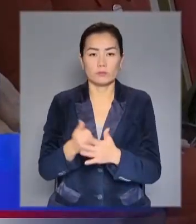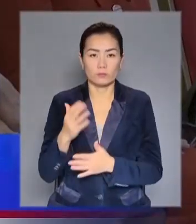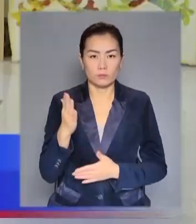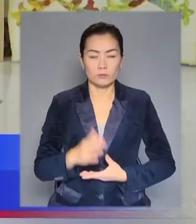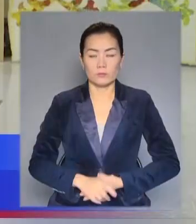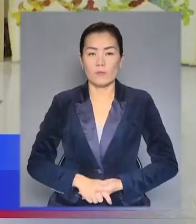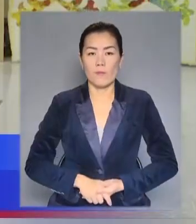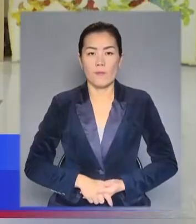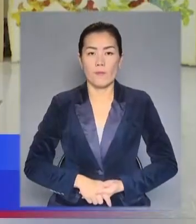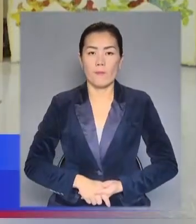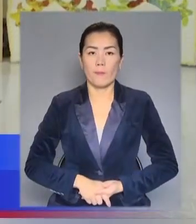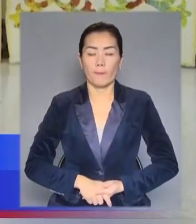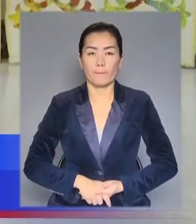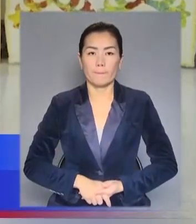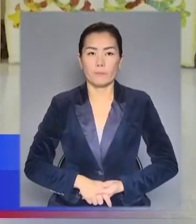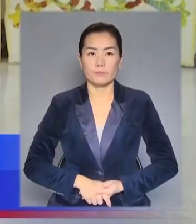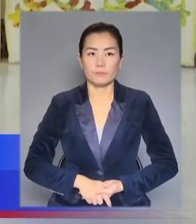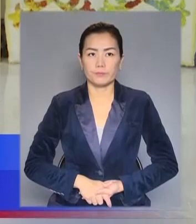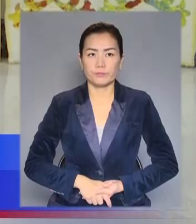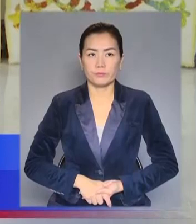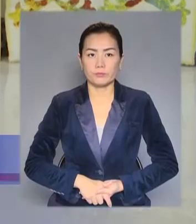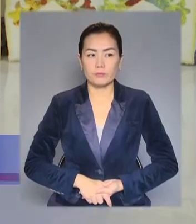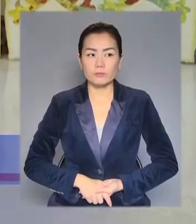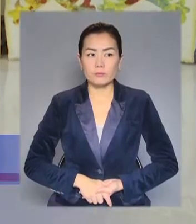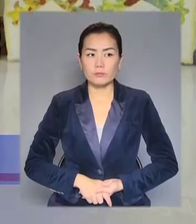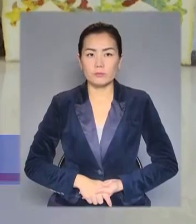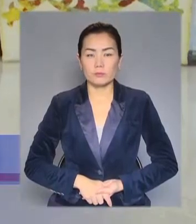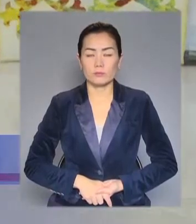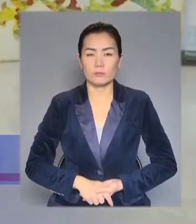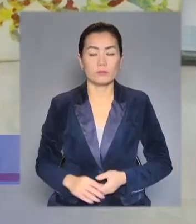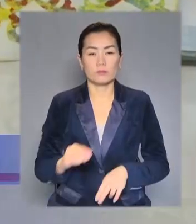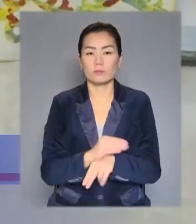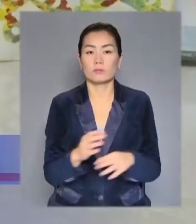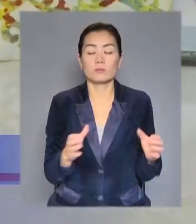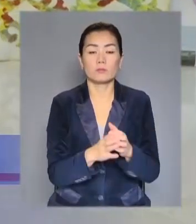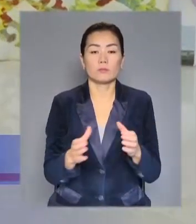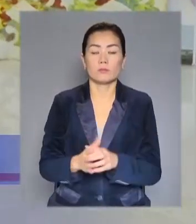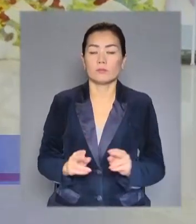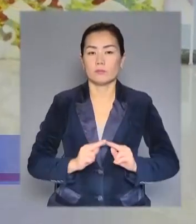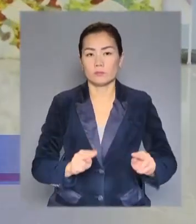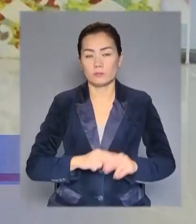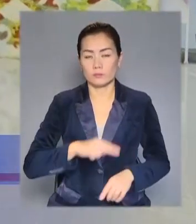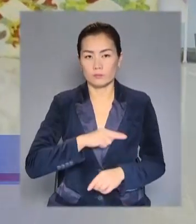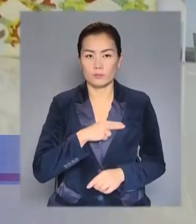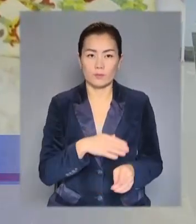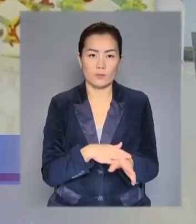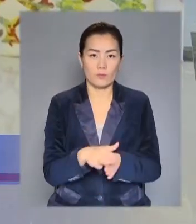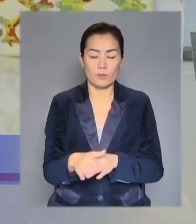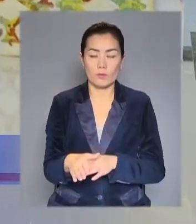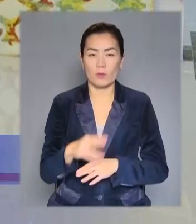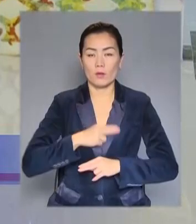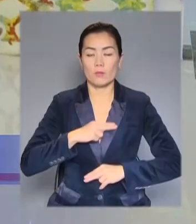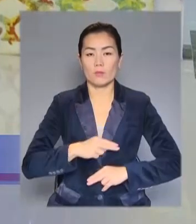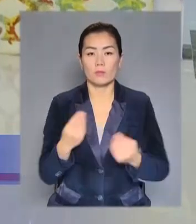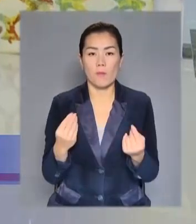елеулету. Келер ұрпақты тәрбиелеуде қосымша білім беру ұйымдарындағы педагогтердің атқарып жатқан